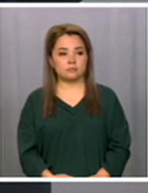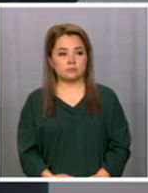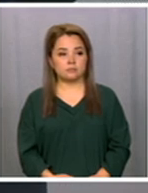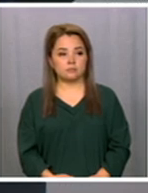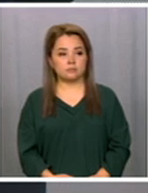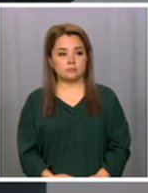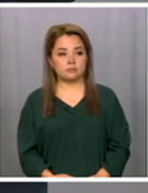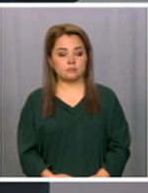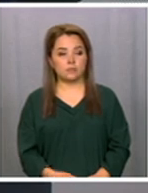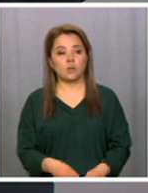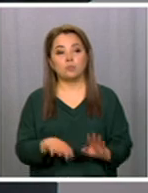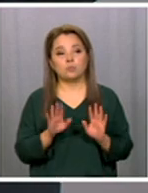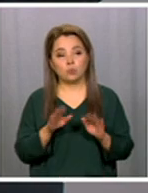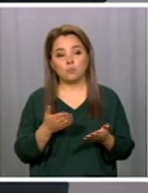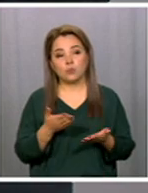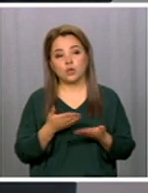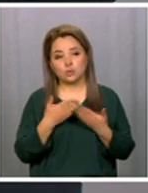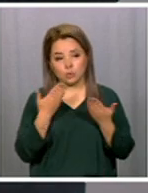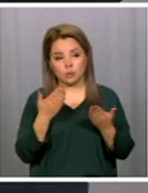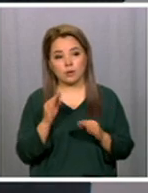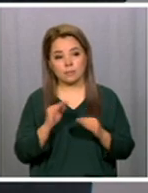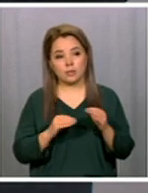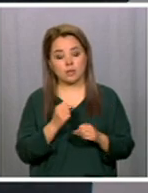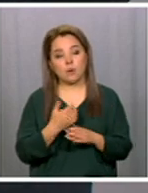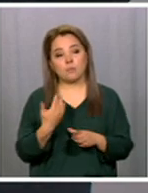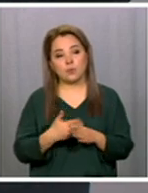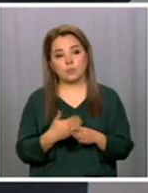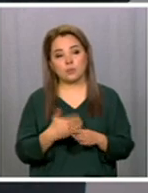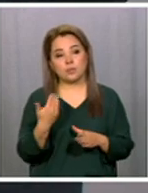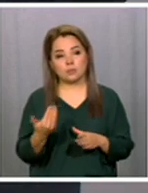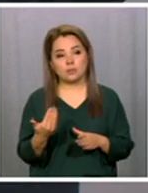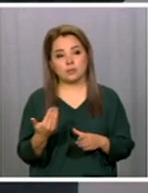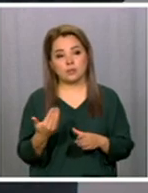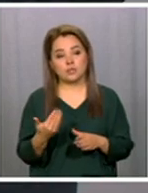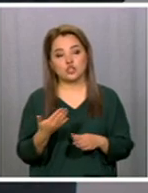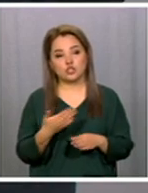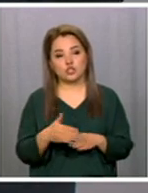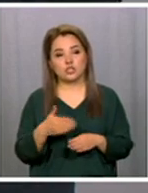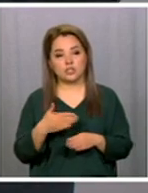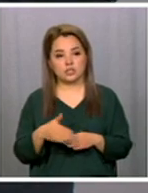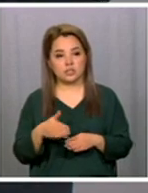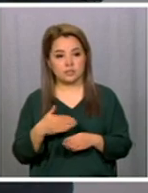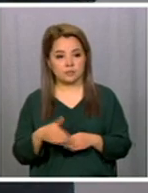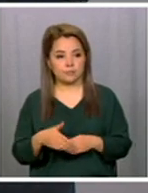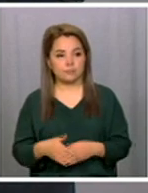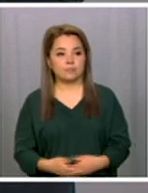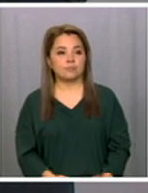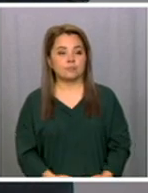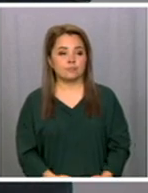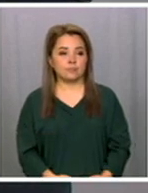Глагол «пусть прочтут» образован с помощью частицы.